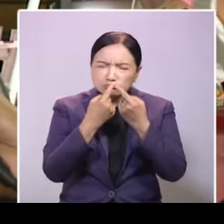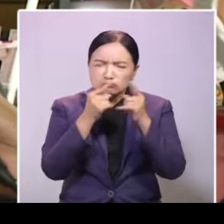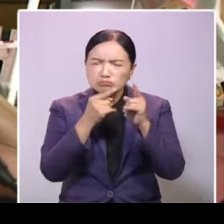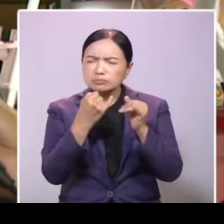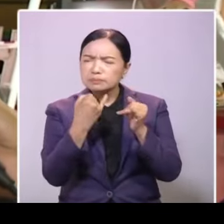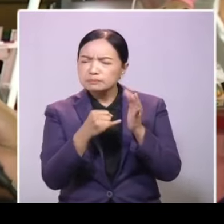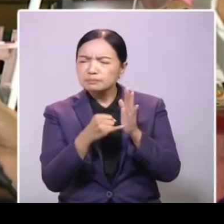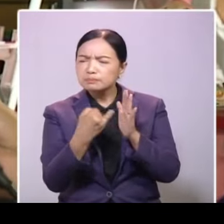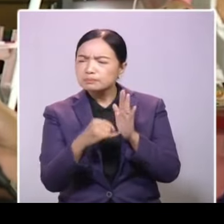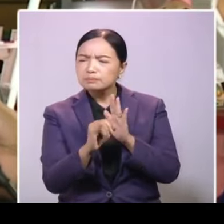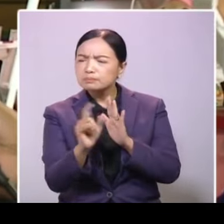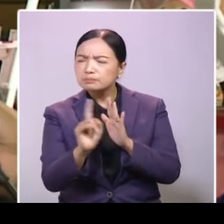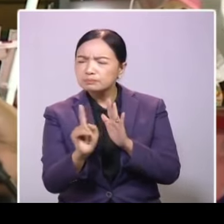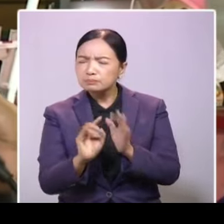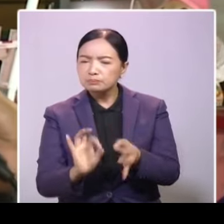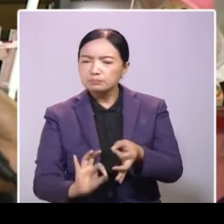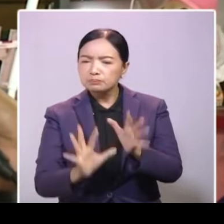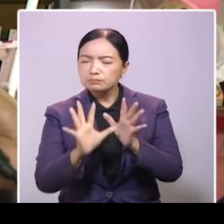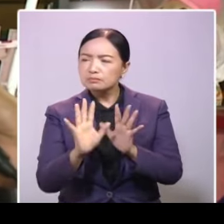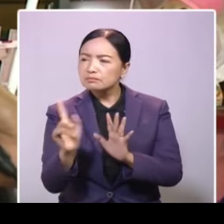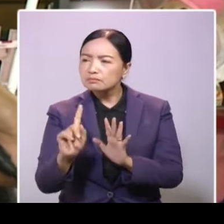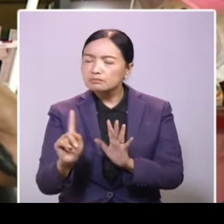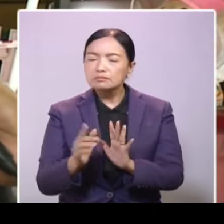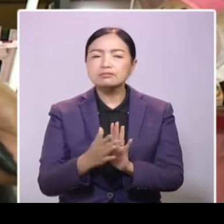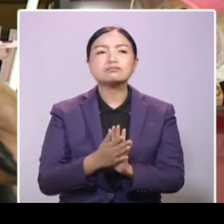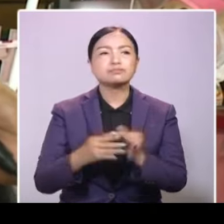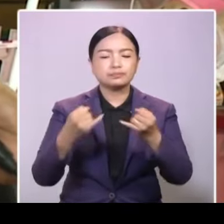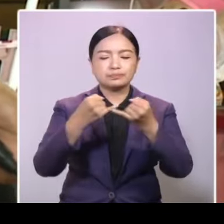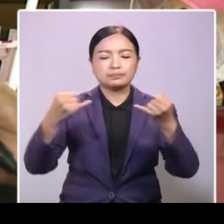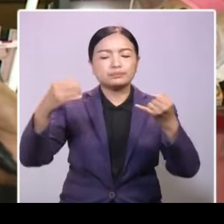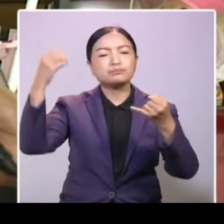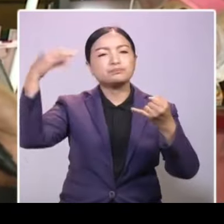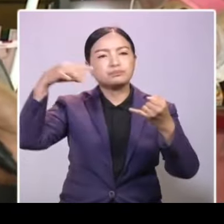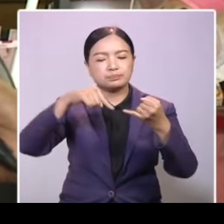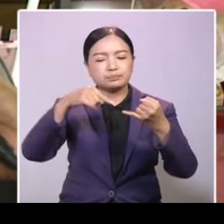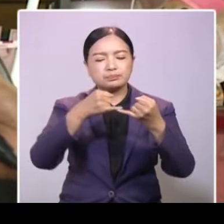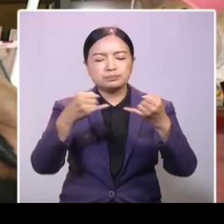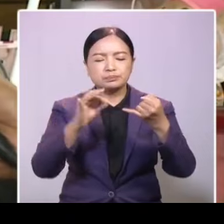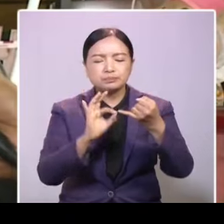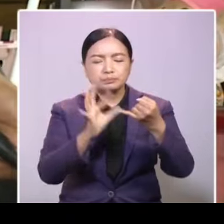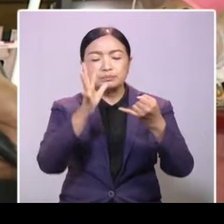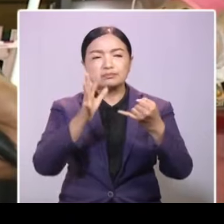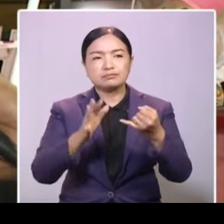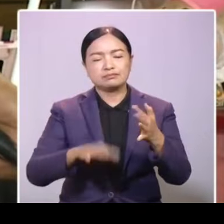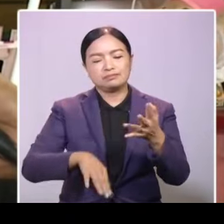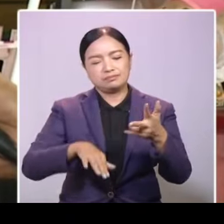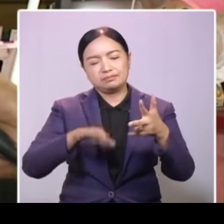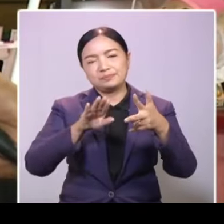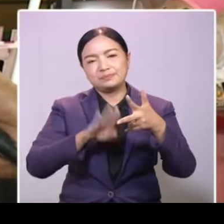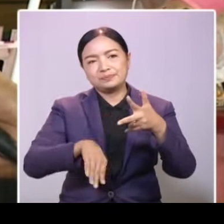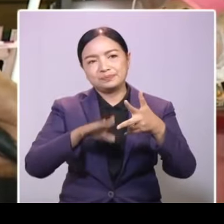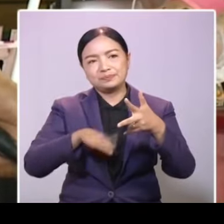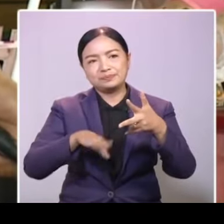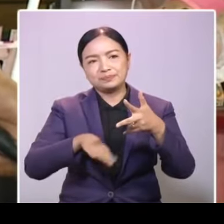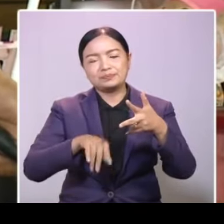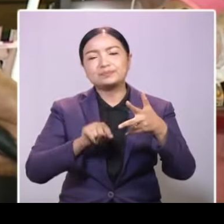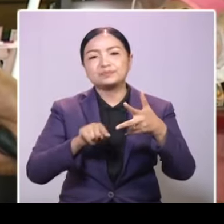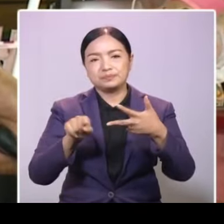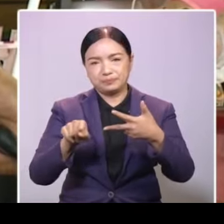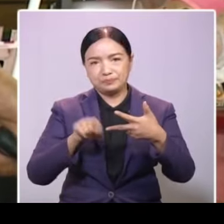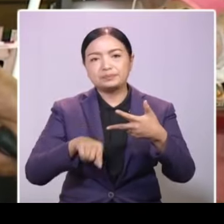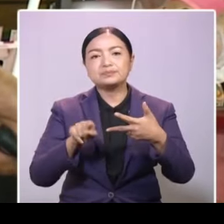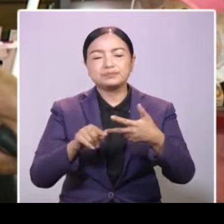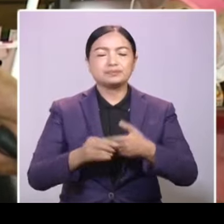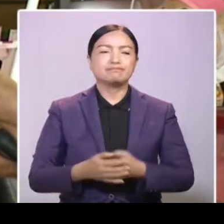ที่ดูน่าจะเป็นต้นเหตุคร ับ น่าจะไฟฟ้ารัดวงจร บริเวณชั้นล่าง ใช่ค่ะ